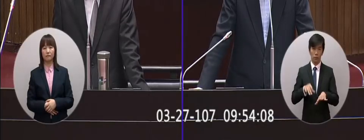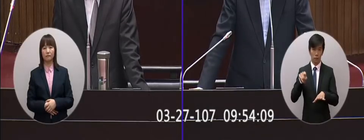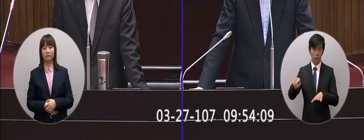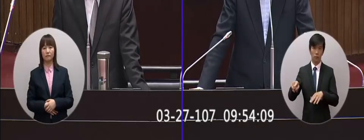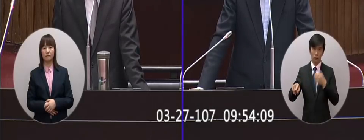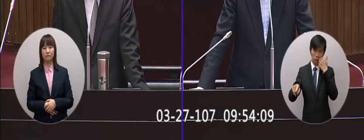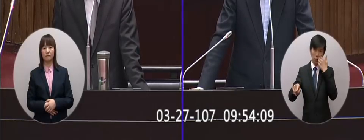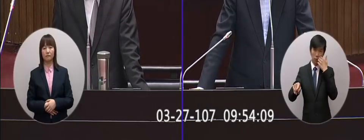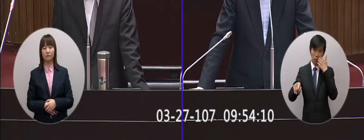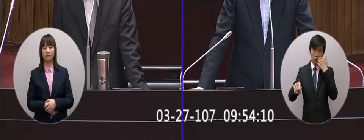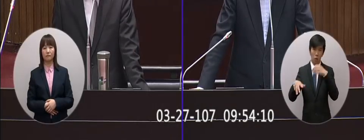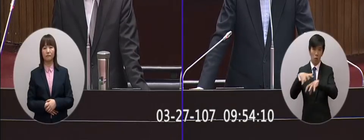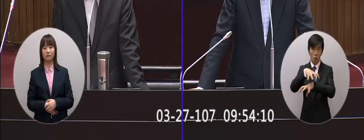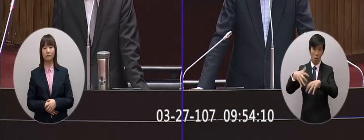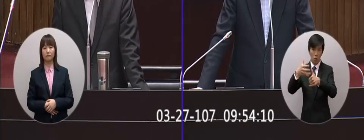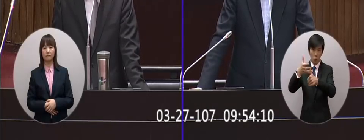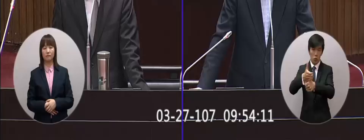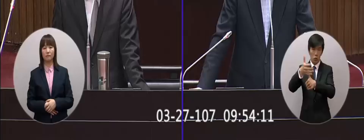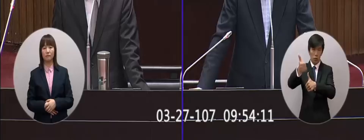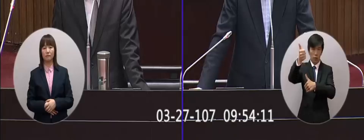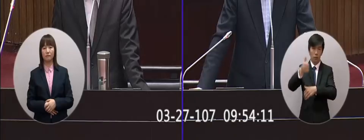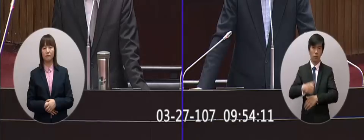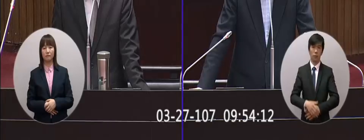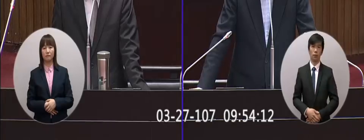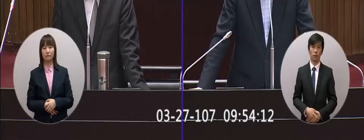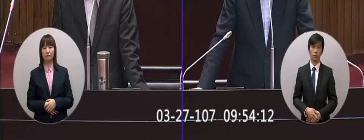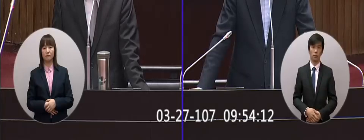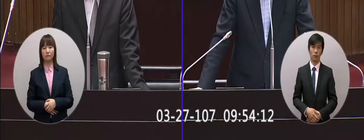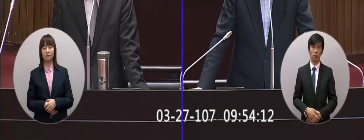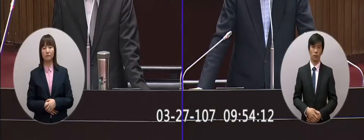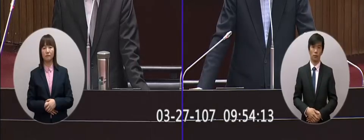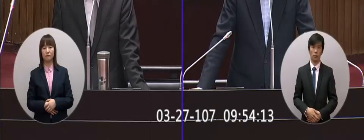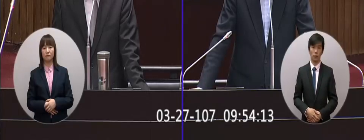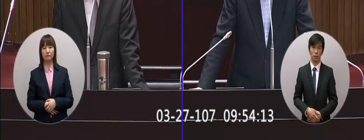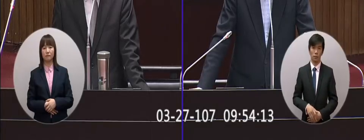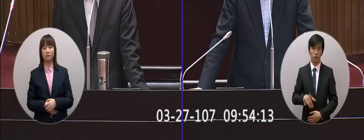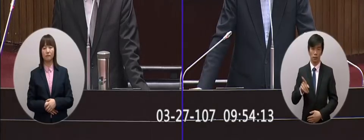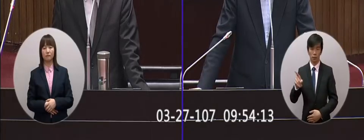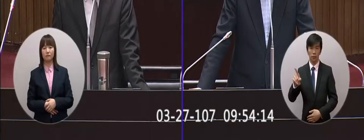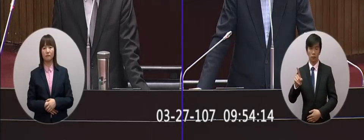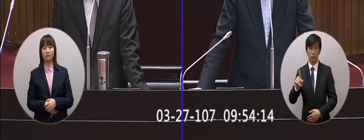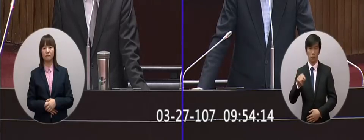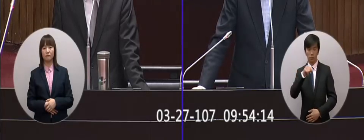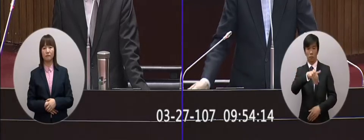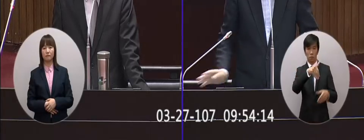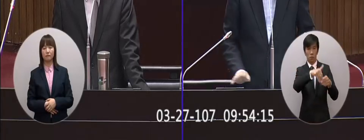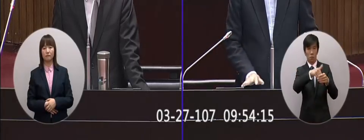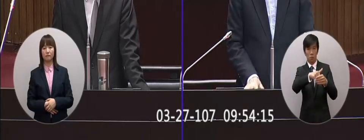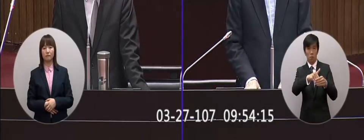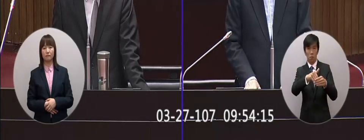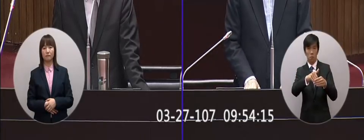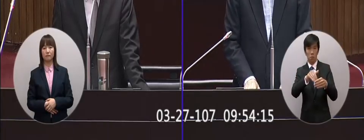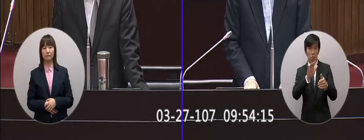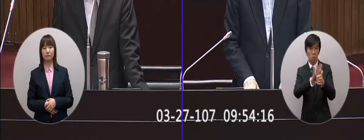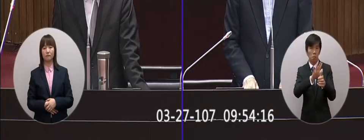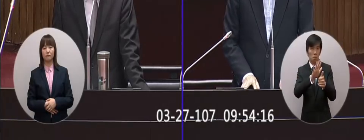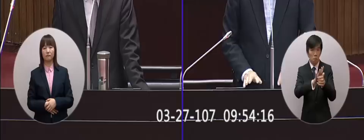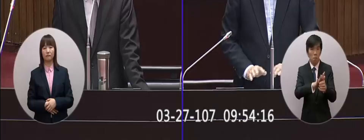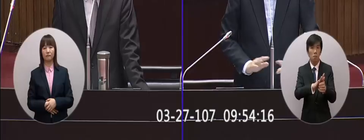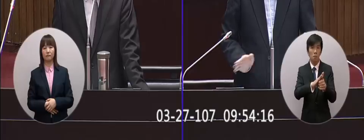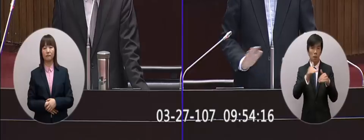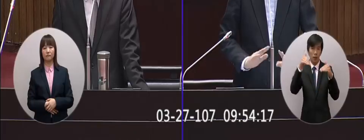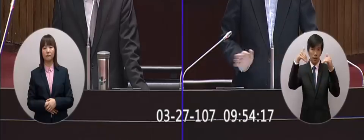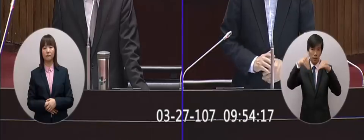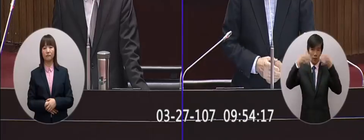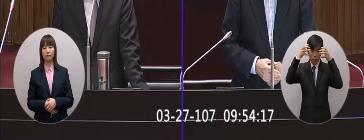副署长。他的关键一跳，让深澳电厂环评过关了。他还讲